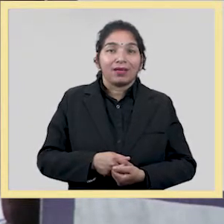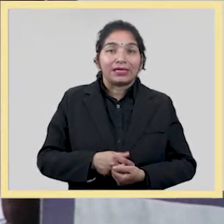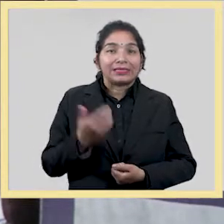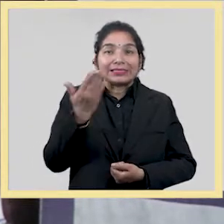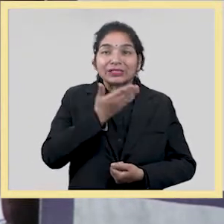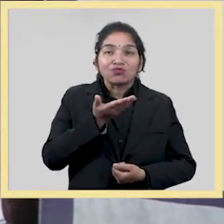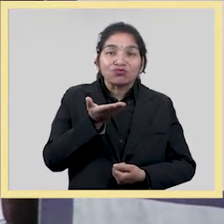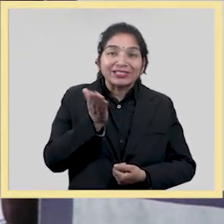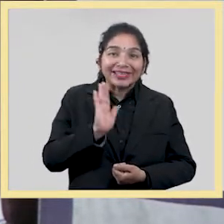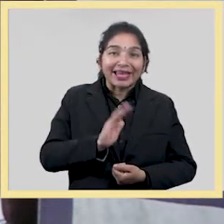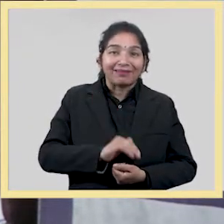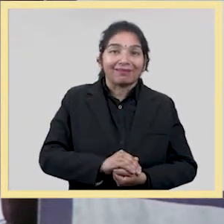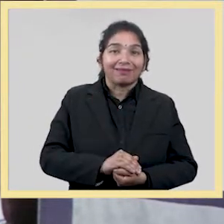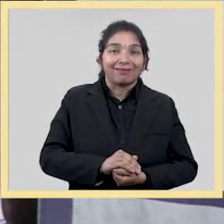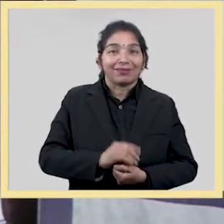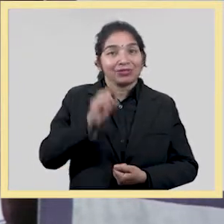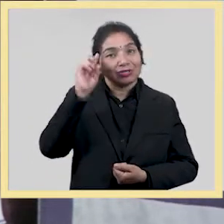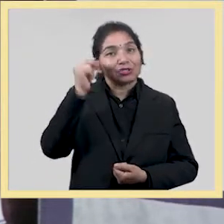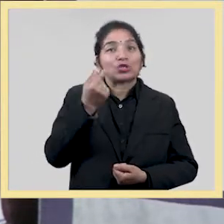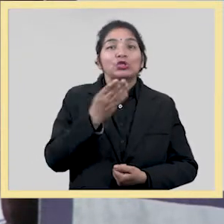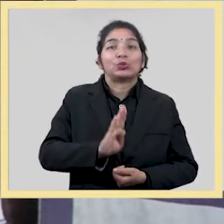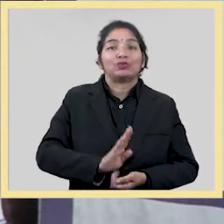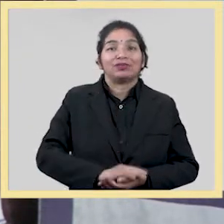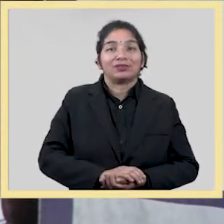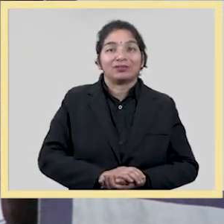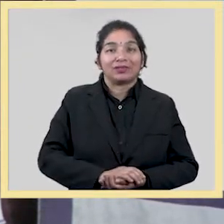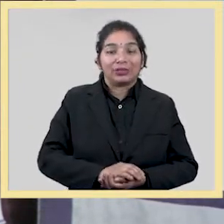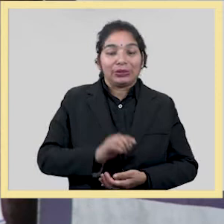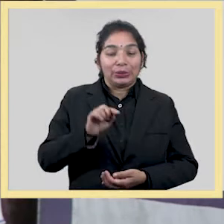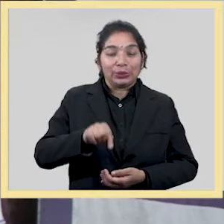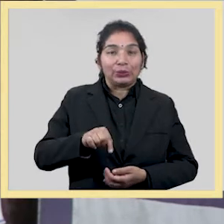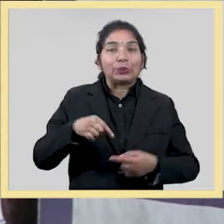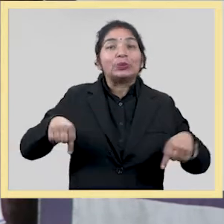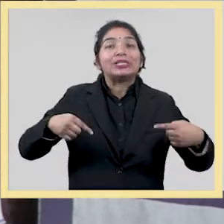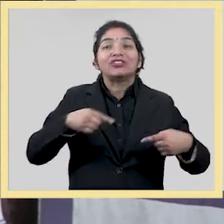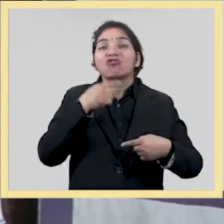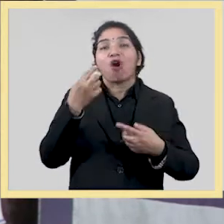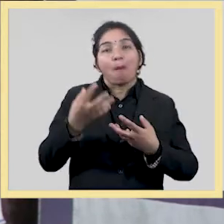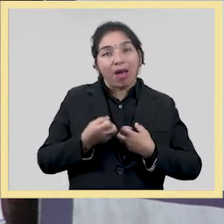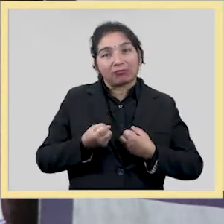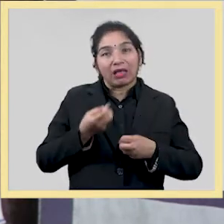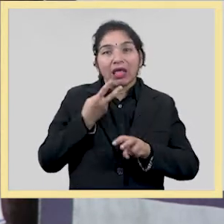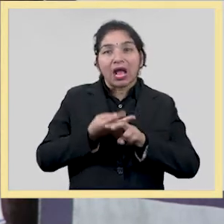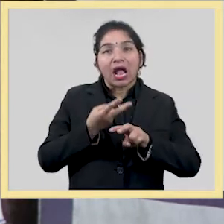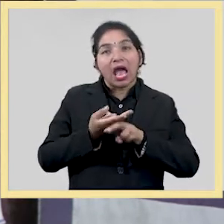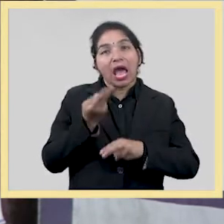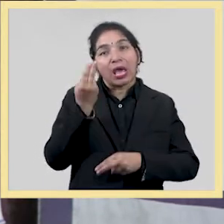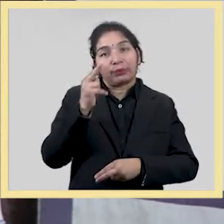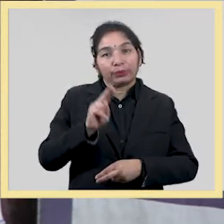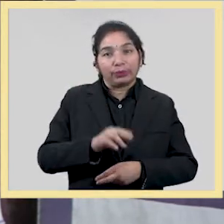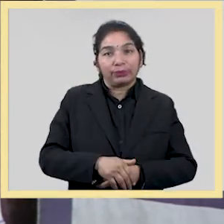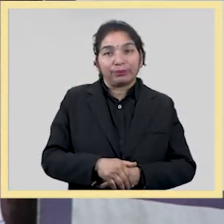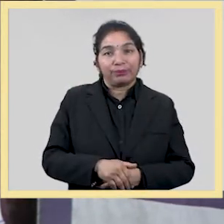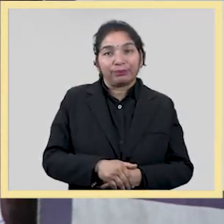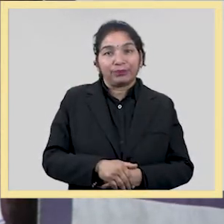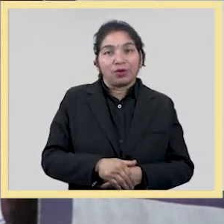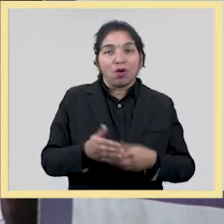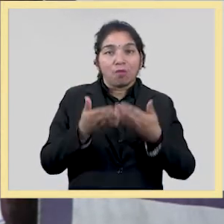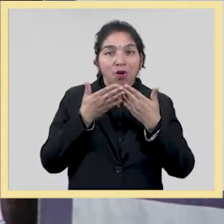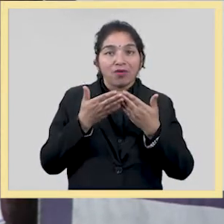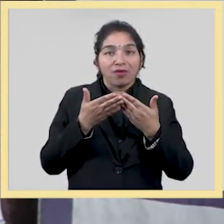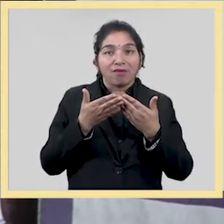स्कुल जान, स्कुल जान सजिलो। यो चिन्न पाउँदा टोइलेट जान गाह्रो हुने,